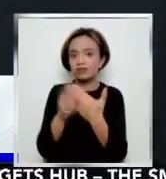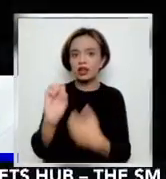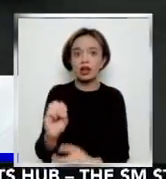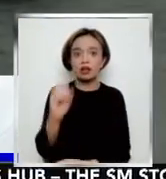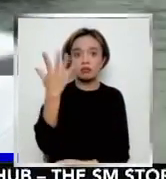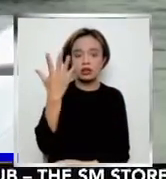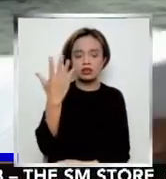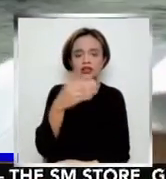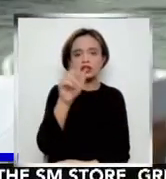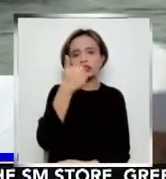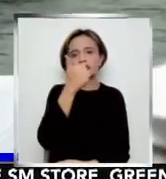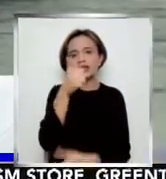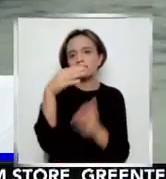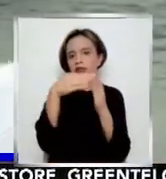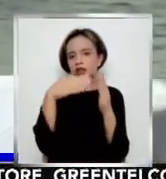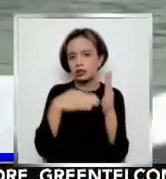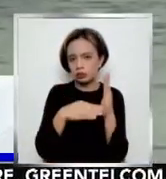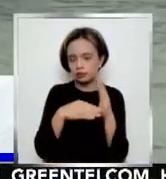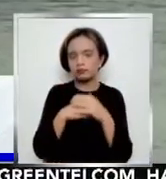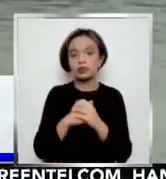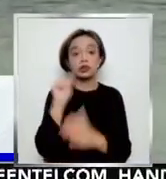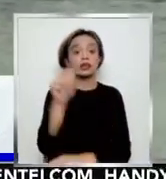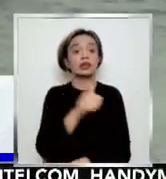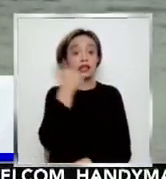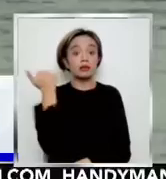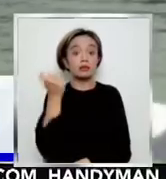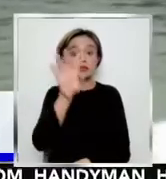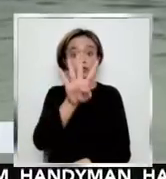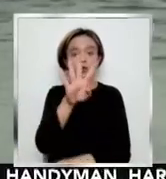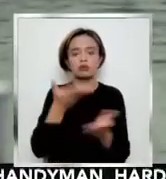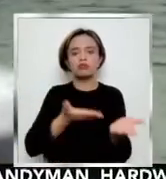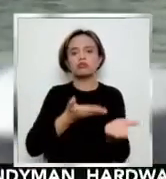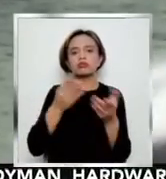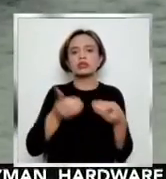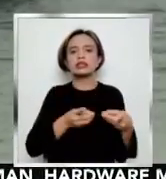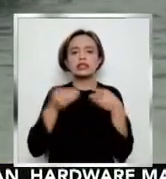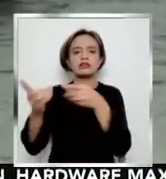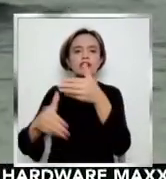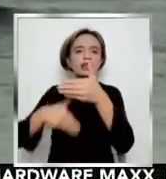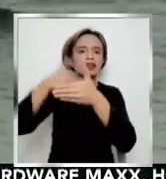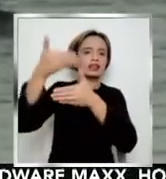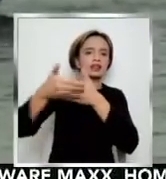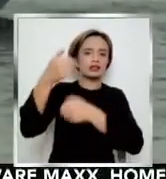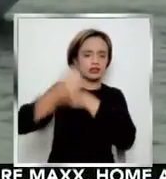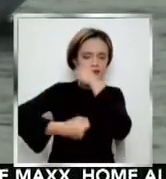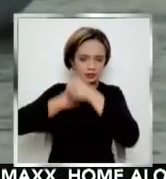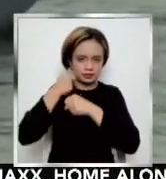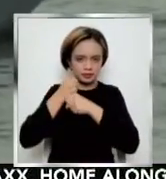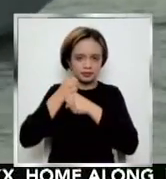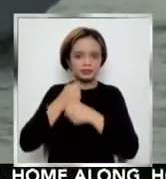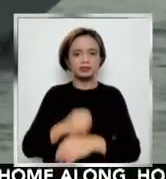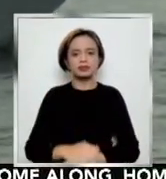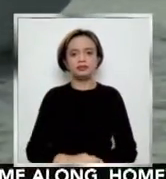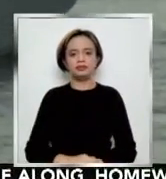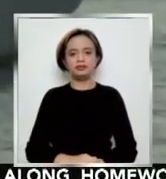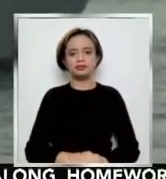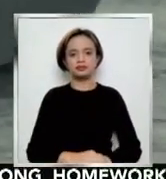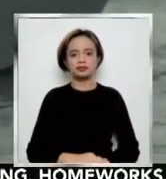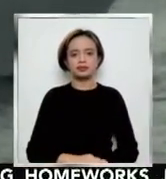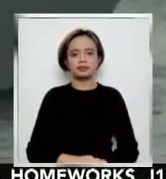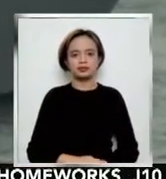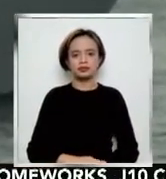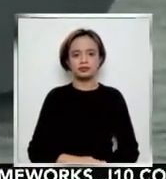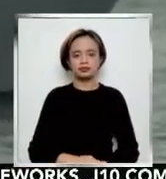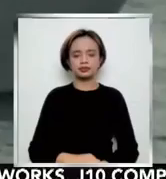pesos. Ang apat na iba naman, i-deliver sa susunod na taon. Para sa GMA Integrated News, Rafi Tima